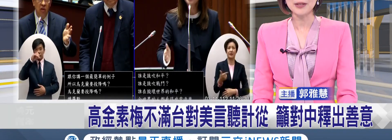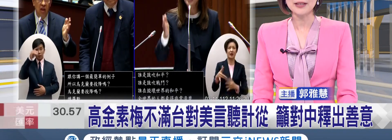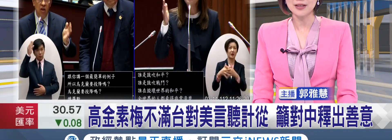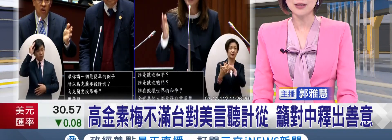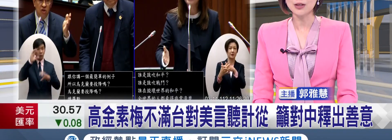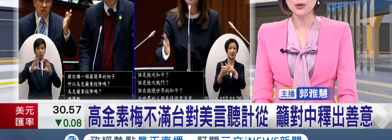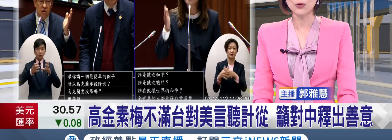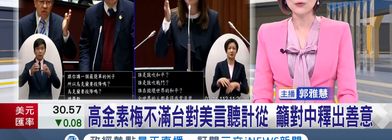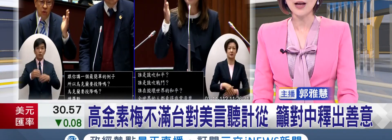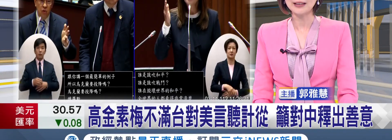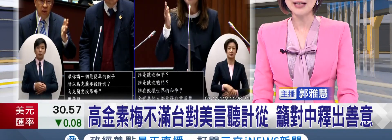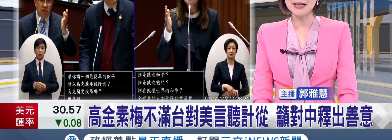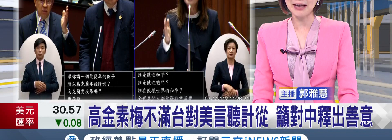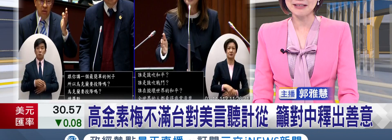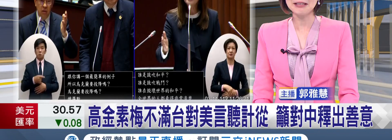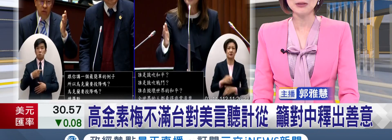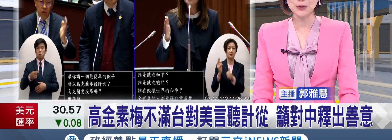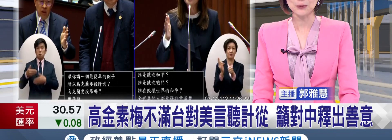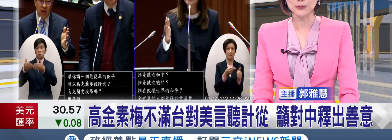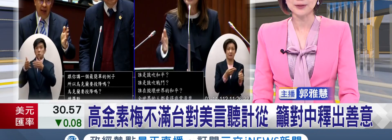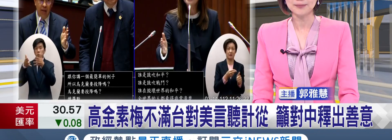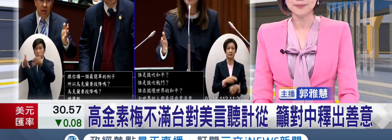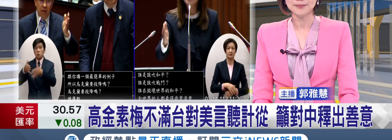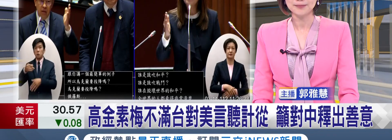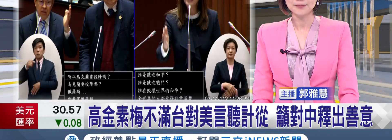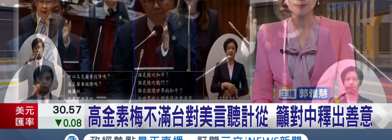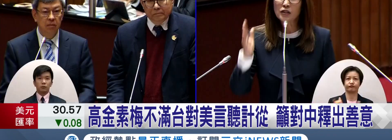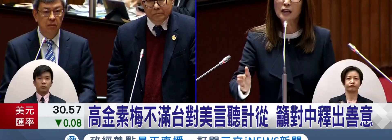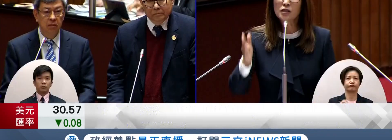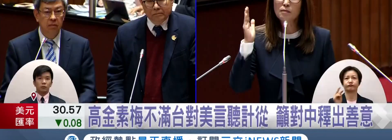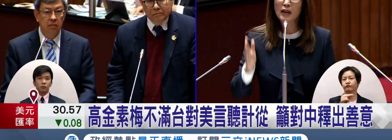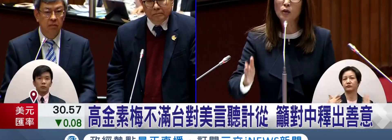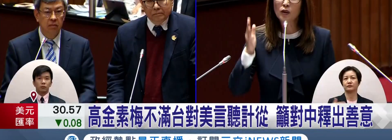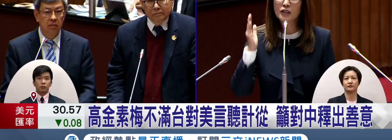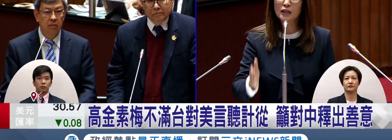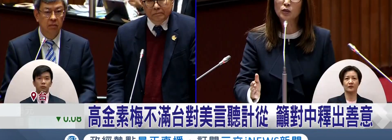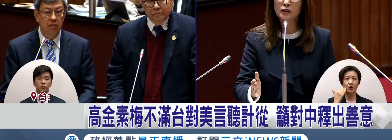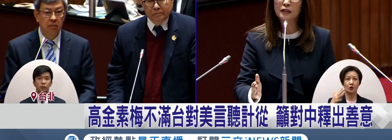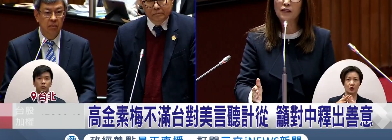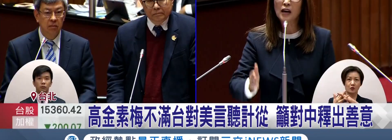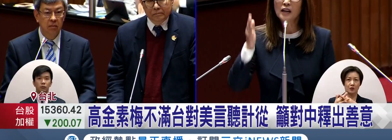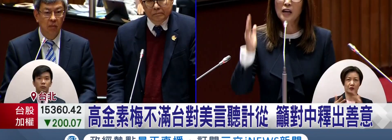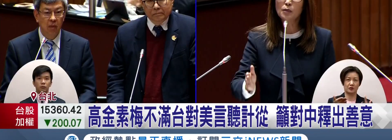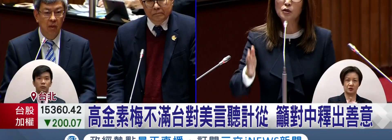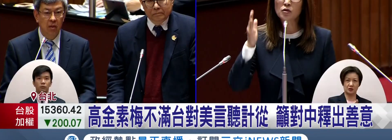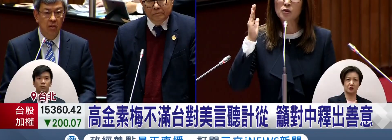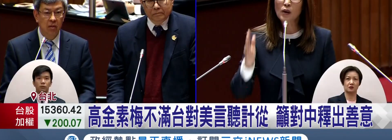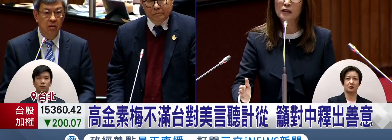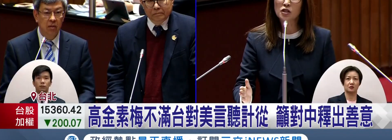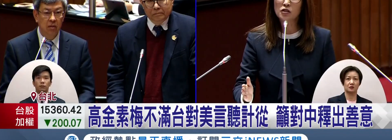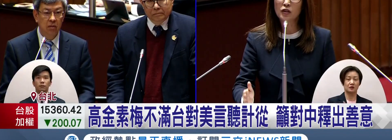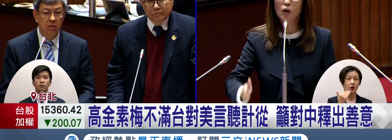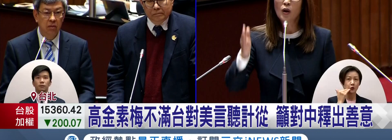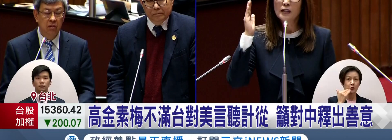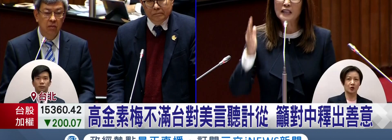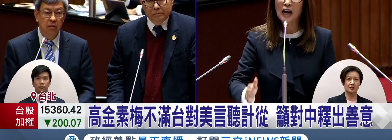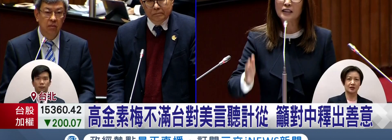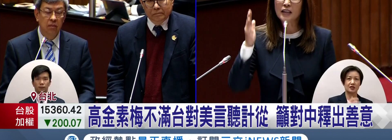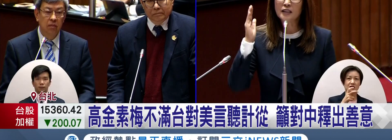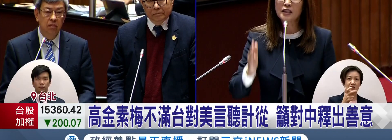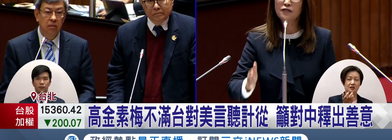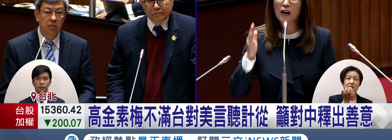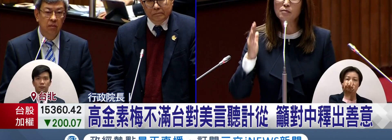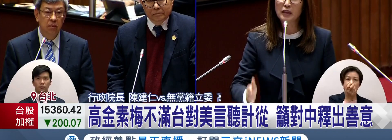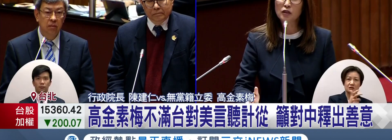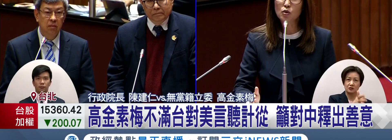两岸和平。听到这个说法，他很罕见动怒了。 只要是美国介入的地方，要不就是为了石油假